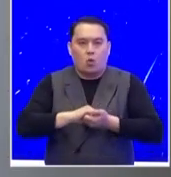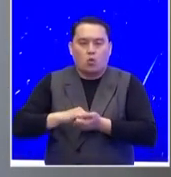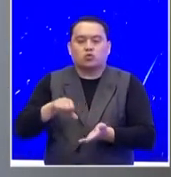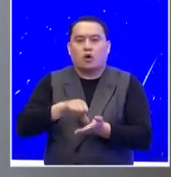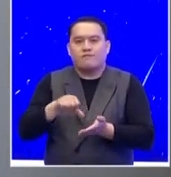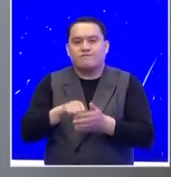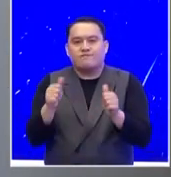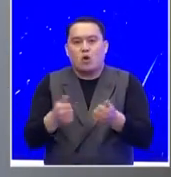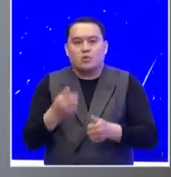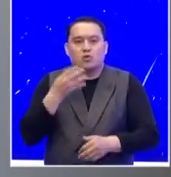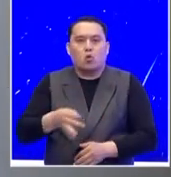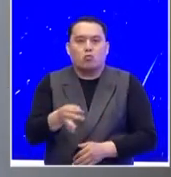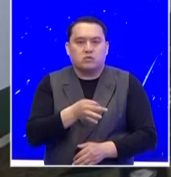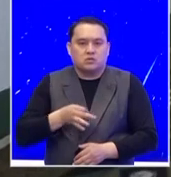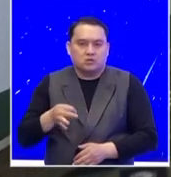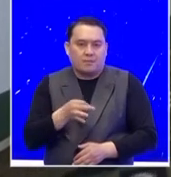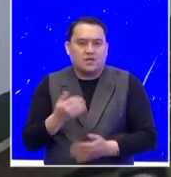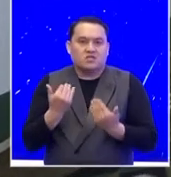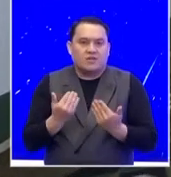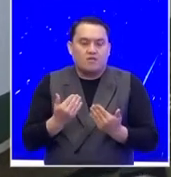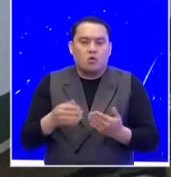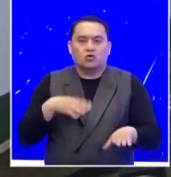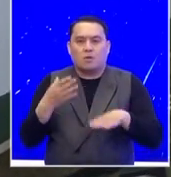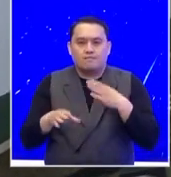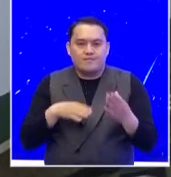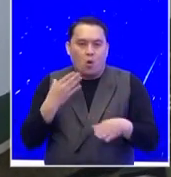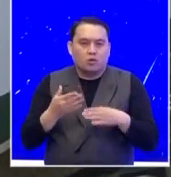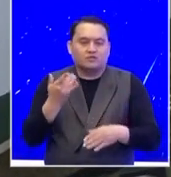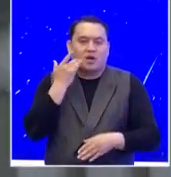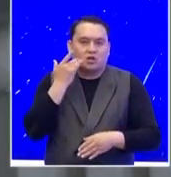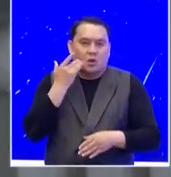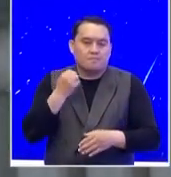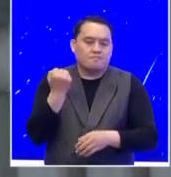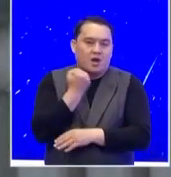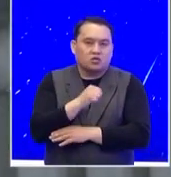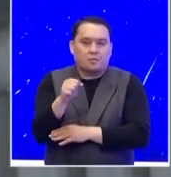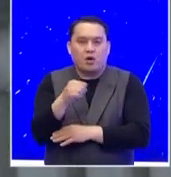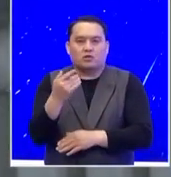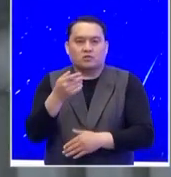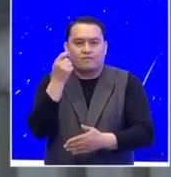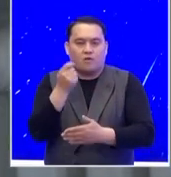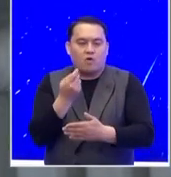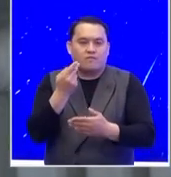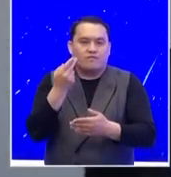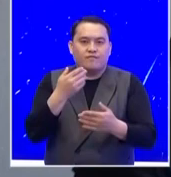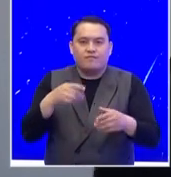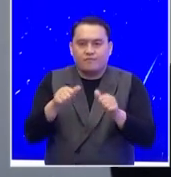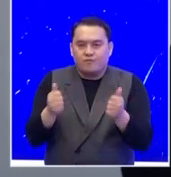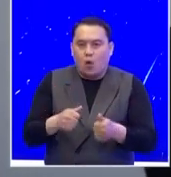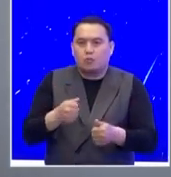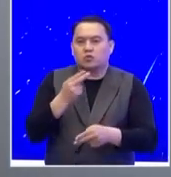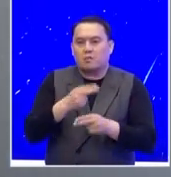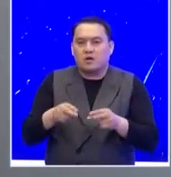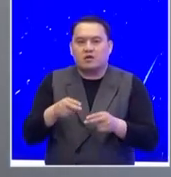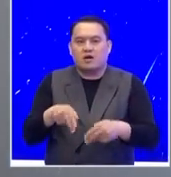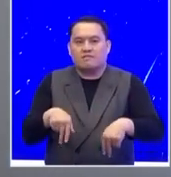учеников формирует сборную области. Его воспитанники не остаются в долгу перед школой и на международных стартах. И чтобы спортсмены не потеряли форму, заслуженный тренер Казахстана